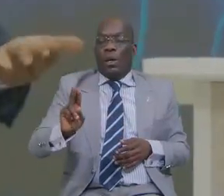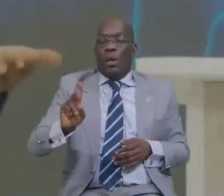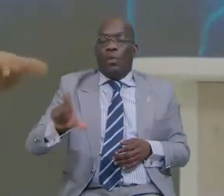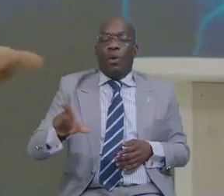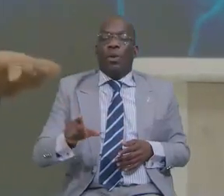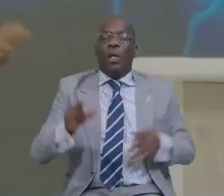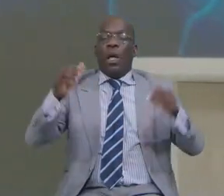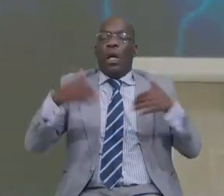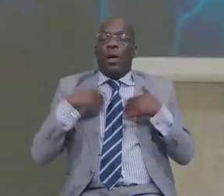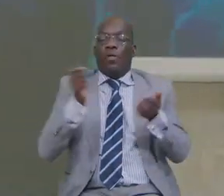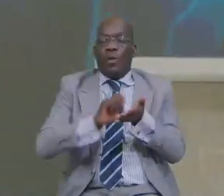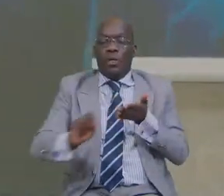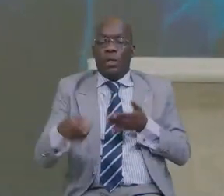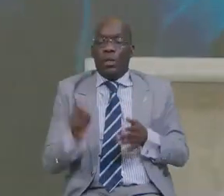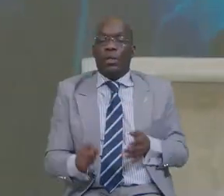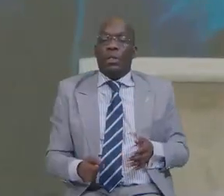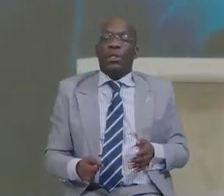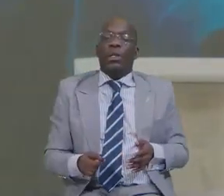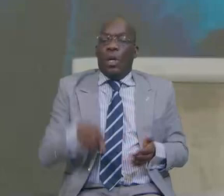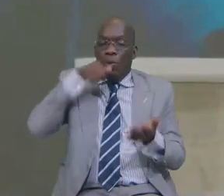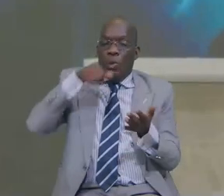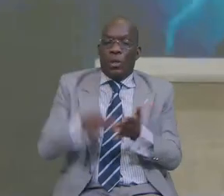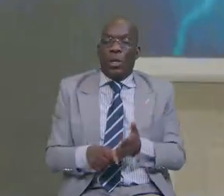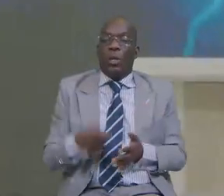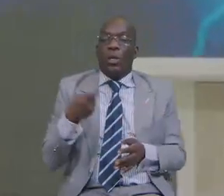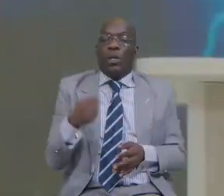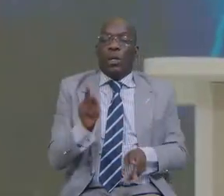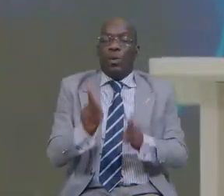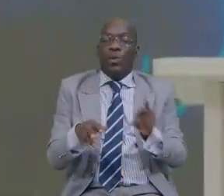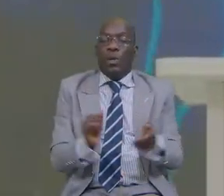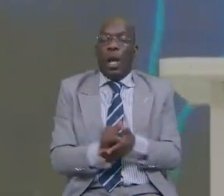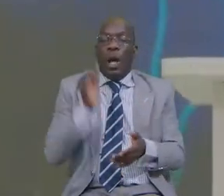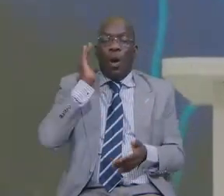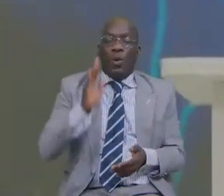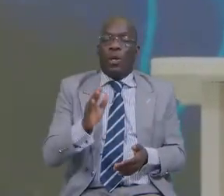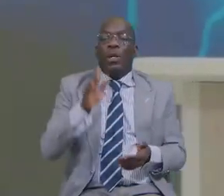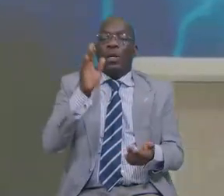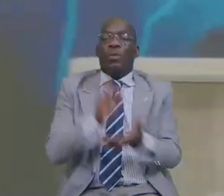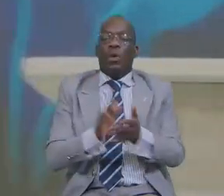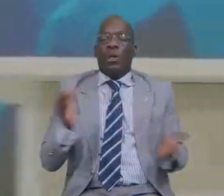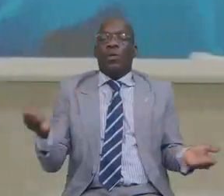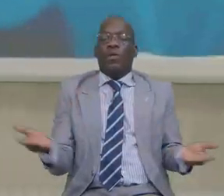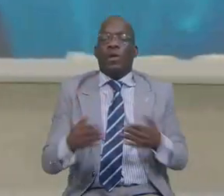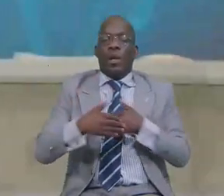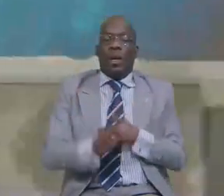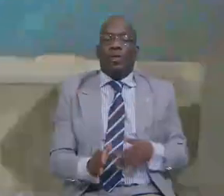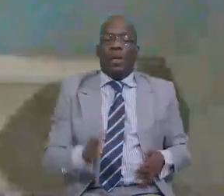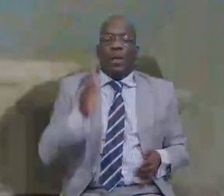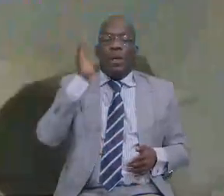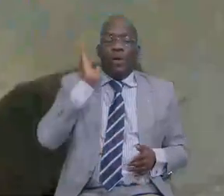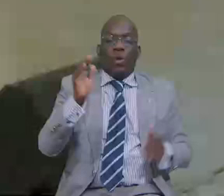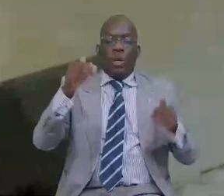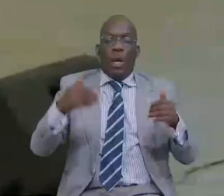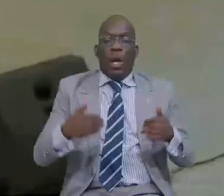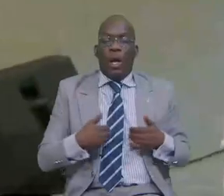Paul, après qu'il ait écrit toutes ses épîtres et qu'il soit parti, ceux-là qui croiraient après